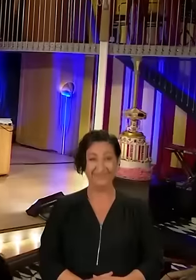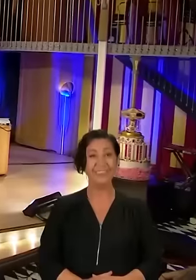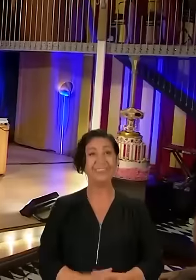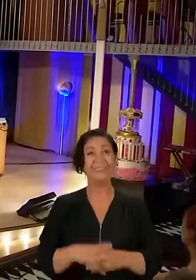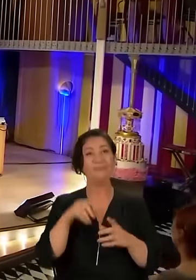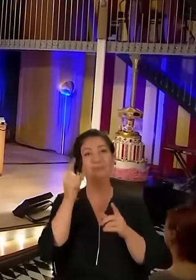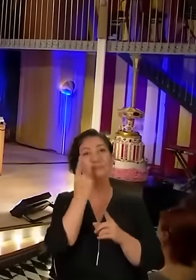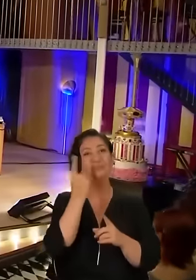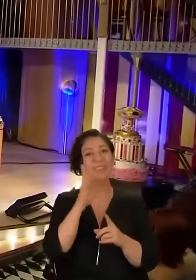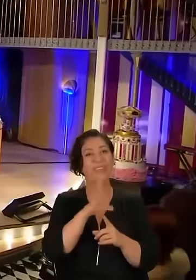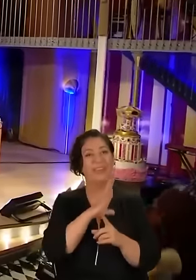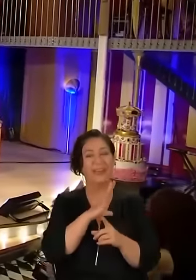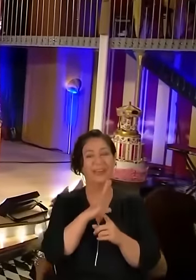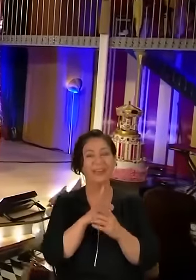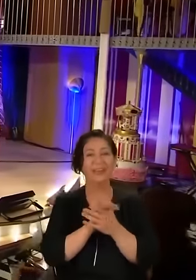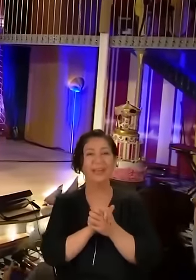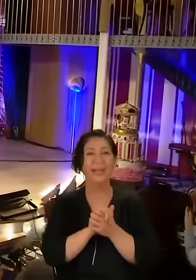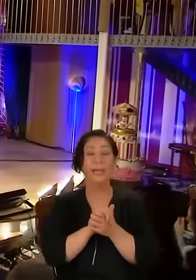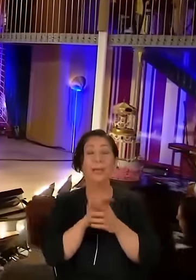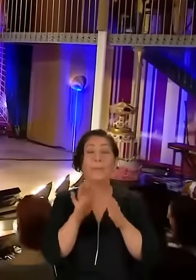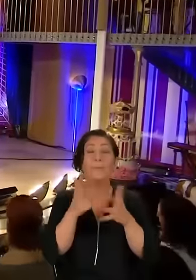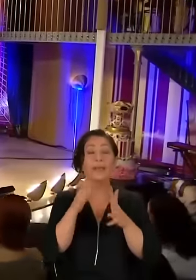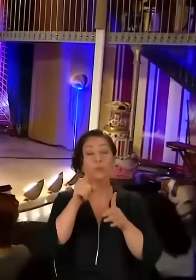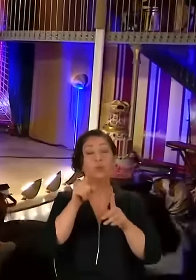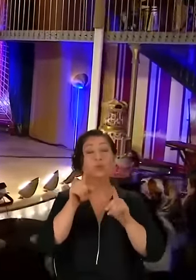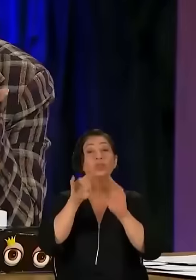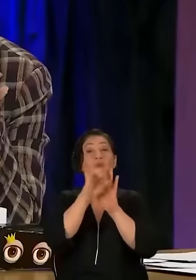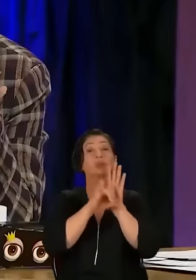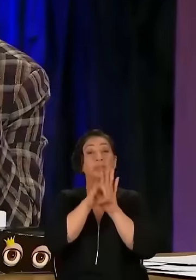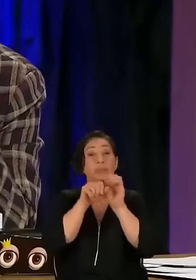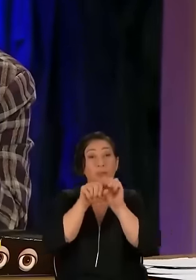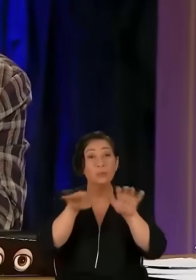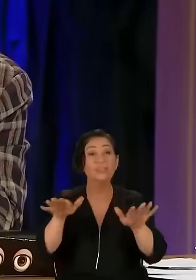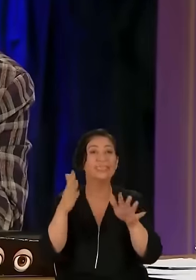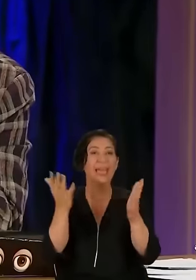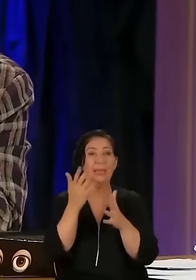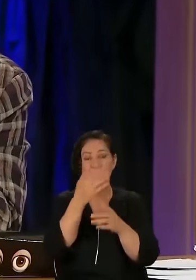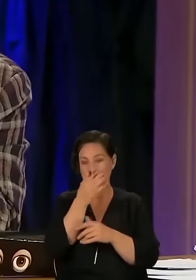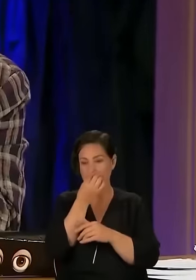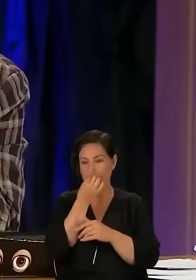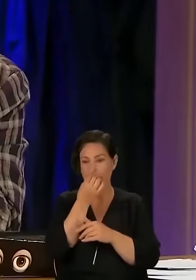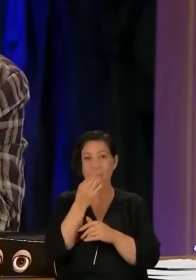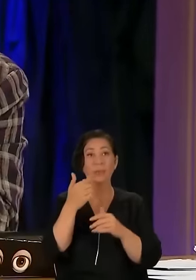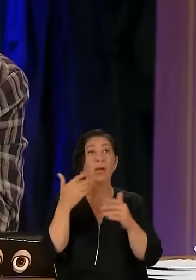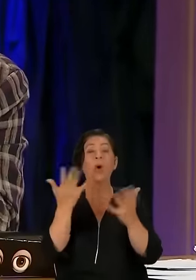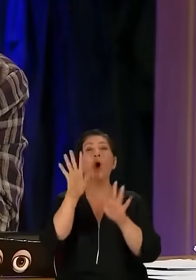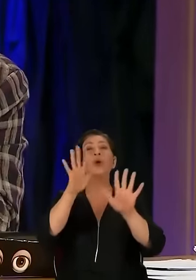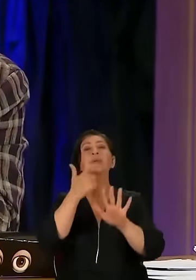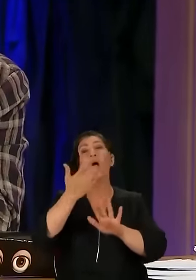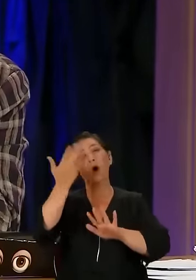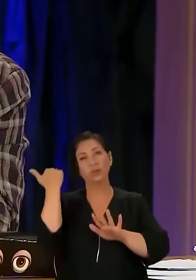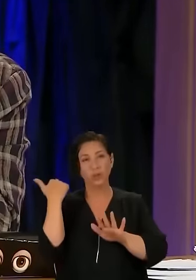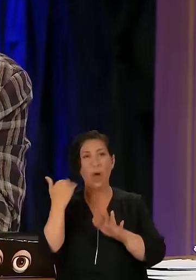Şimdi bir şey var, yani... belki bu işin sosyal medyadan yürümesi daha iyi. Mesela ben eğer bir 10 yıl